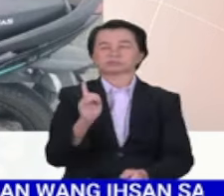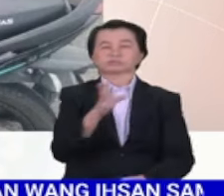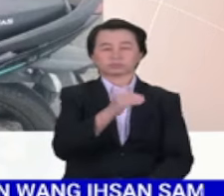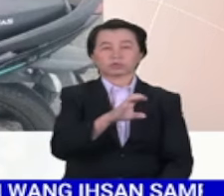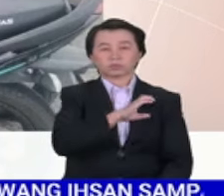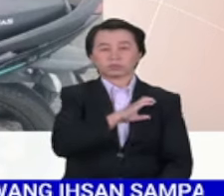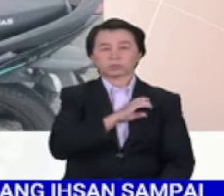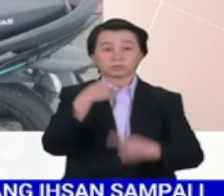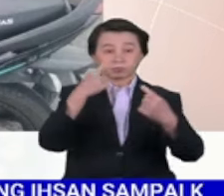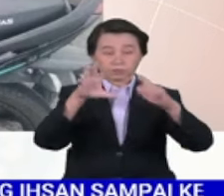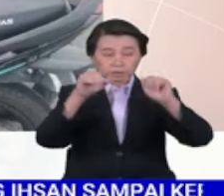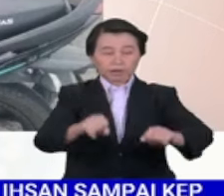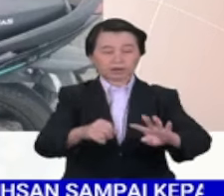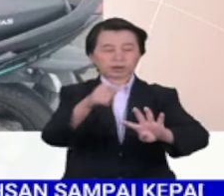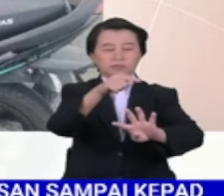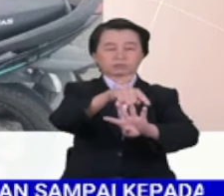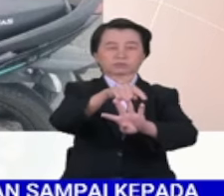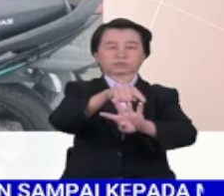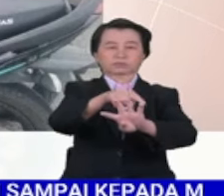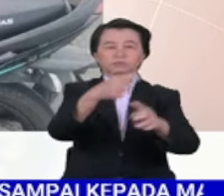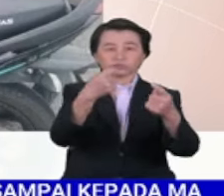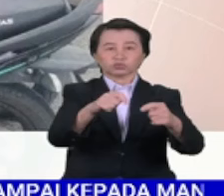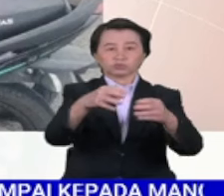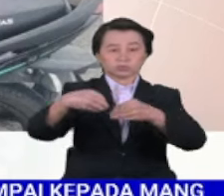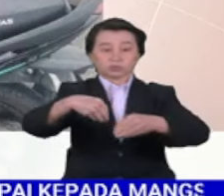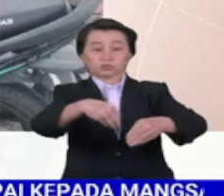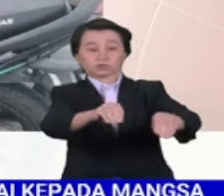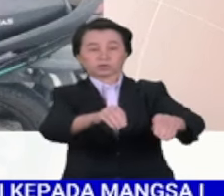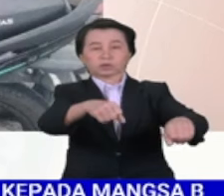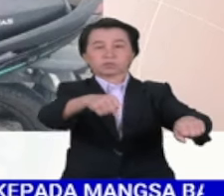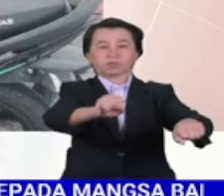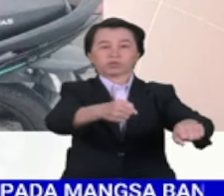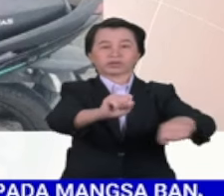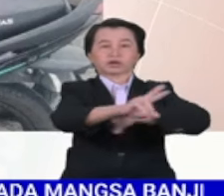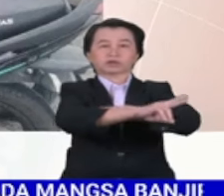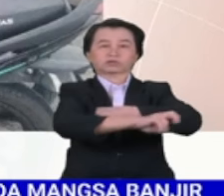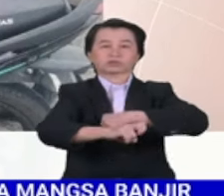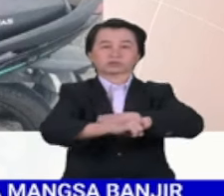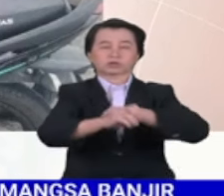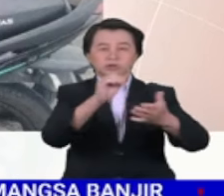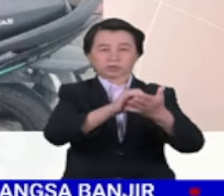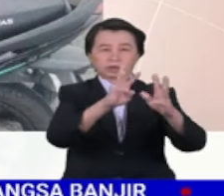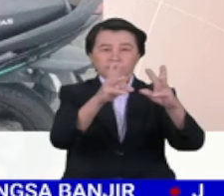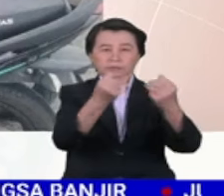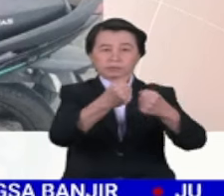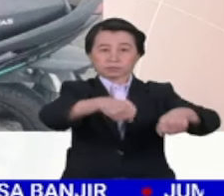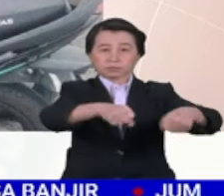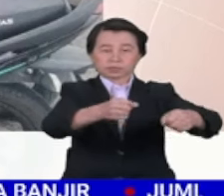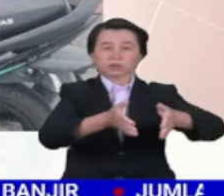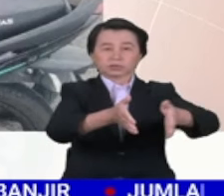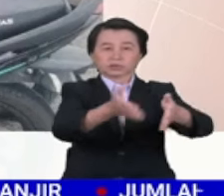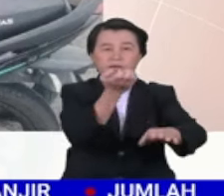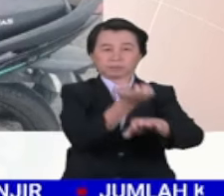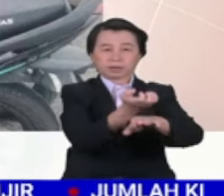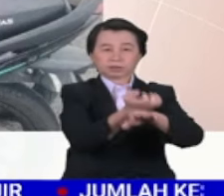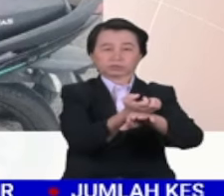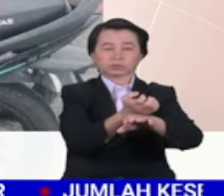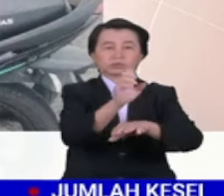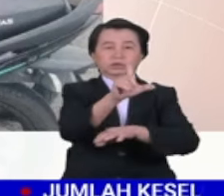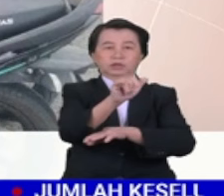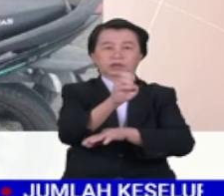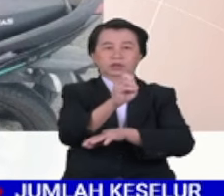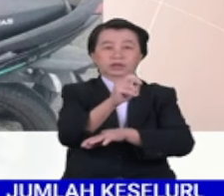polisi juga berjaya menahan seorang lelaki yang jubah menjual sebuah motical juri di bengkel mutasi kali Jalan Batu Lintang